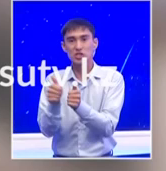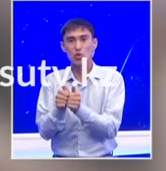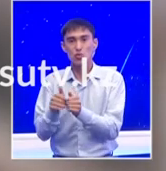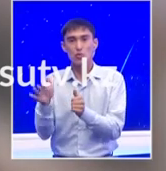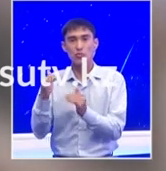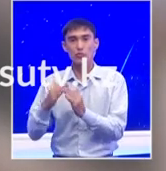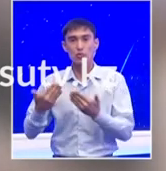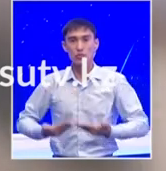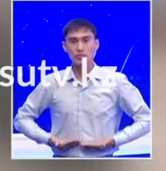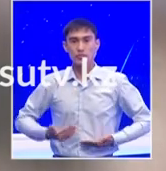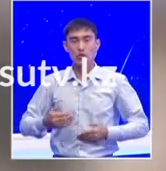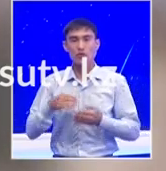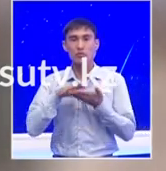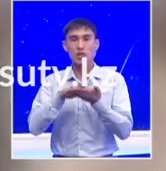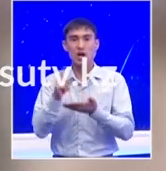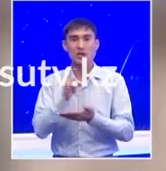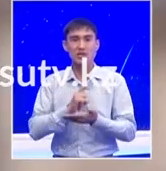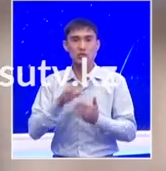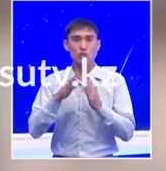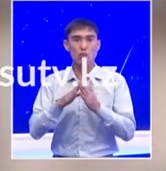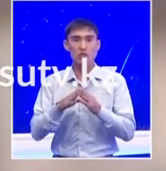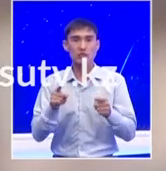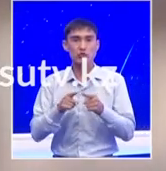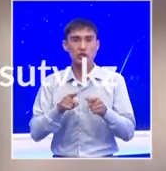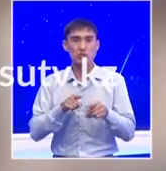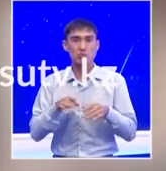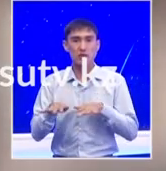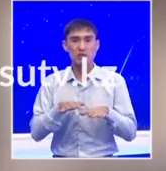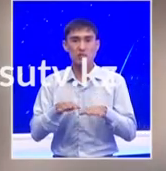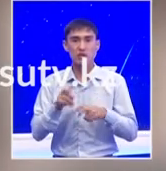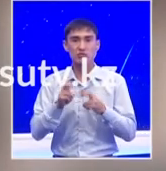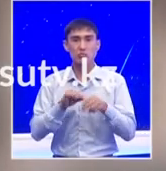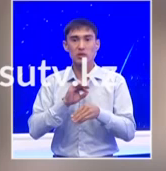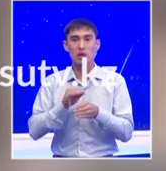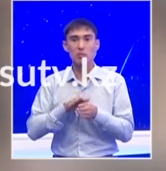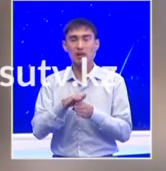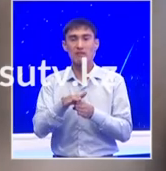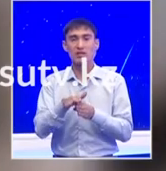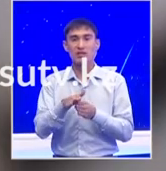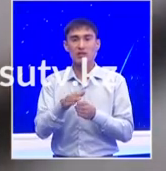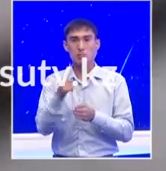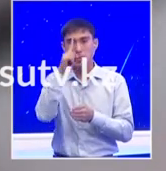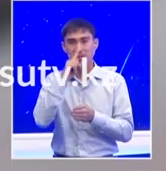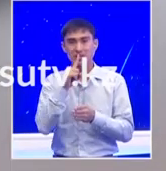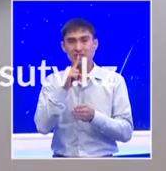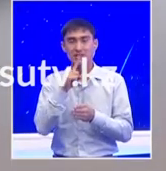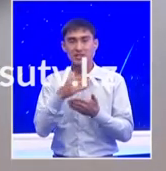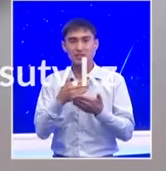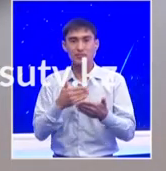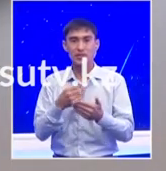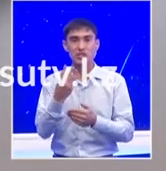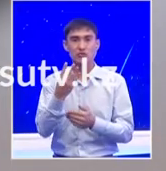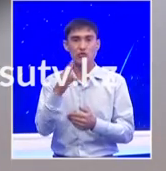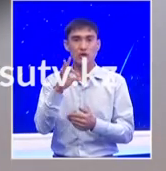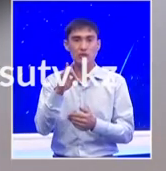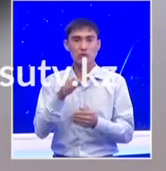дом. Уведомление о том, что на хозяйку дома возбуждено исполнительное производство, было направлено еще месяц назад. Накануне 4